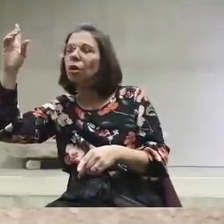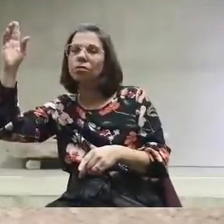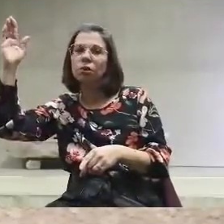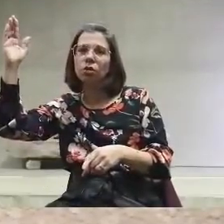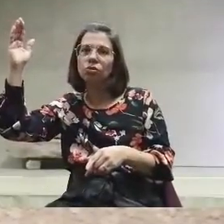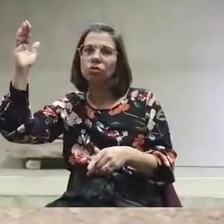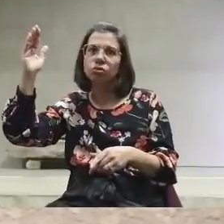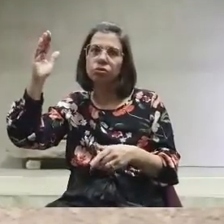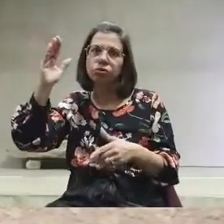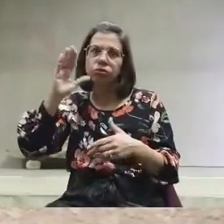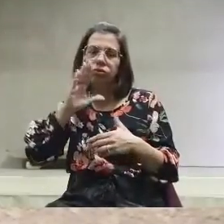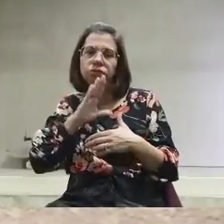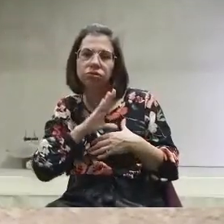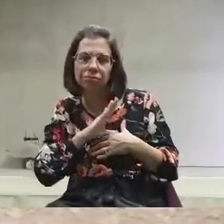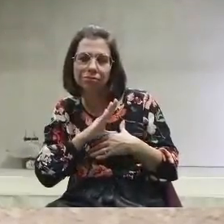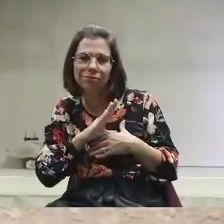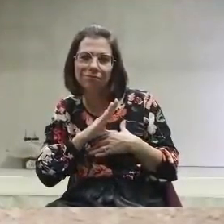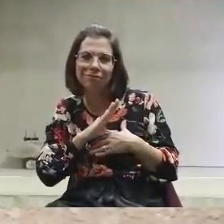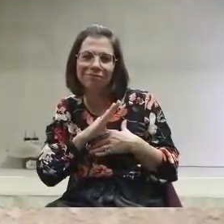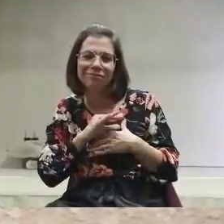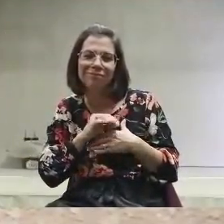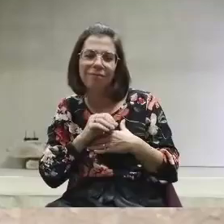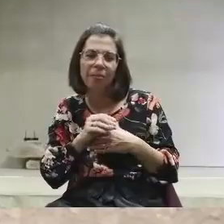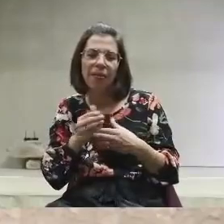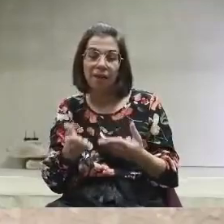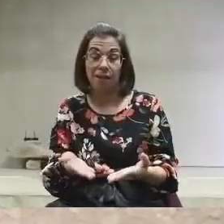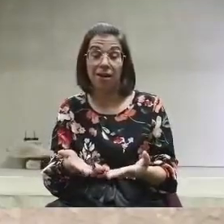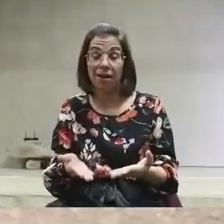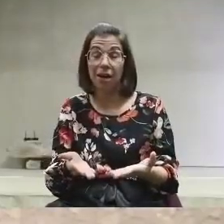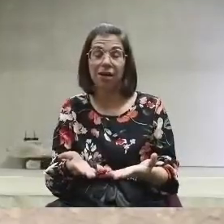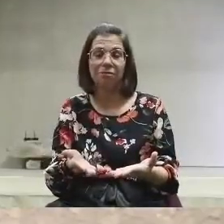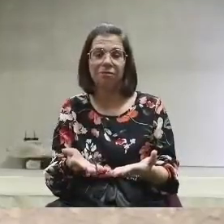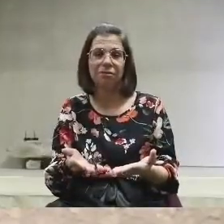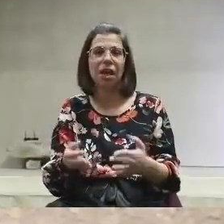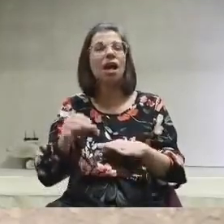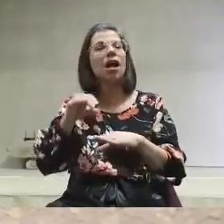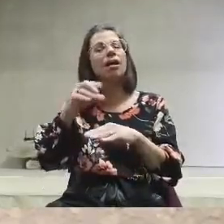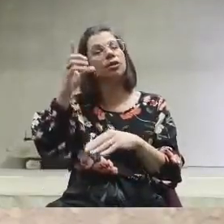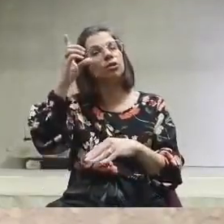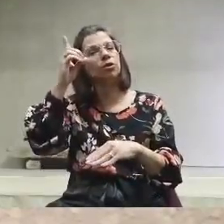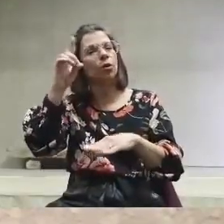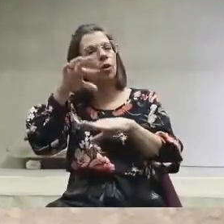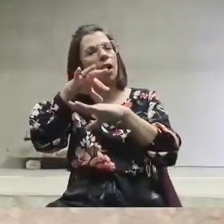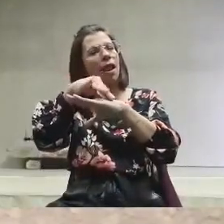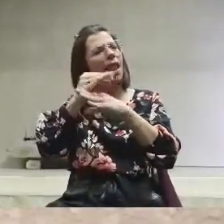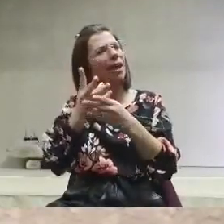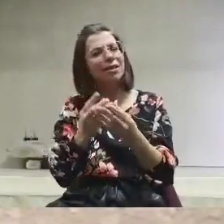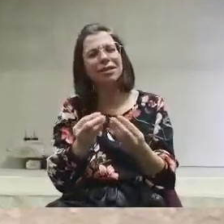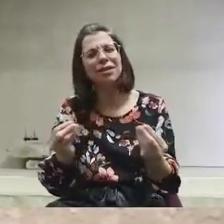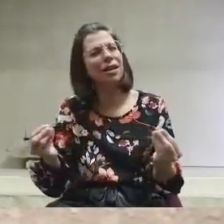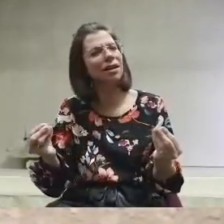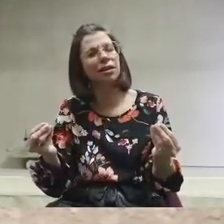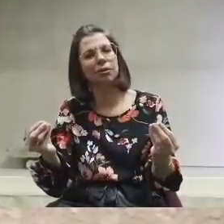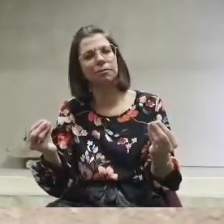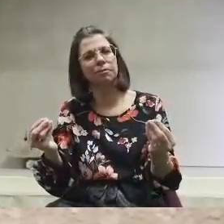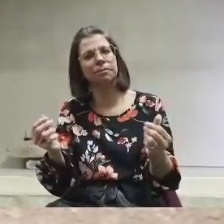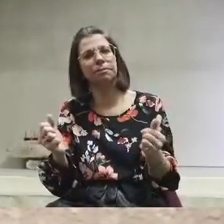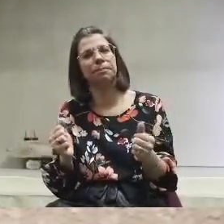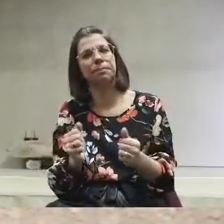il n'y avait plus rien. Il a migré aux États-Unis, et là-bas, le Seigneur les a bénis, toute la famille, et notamment sa